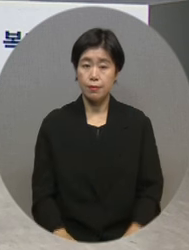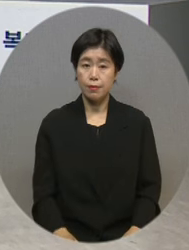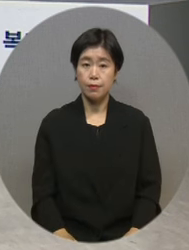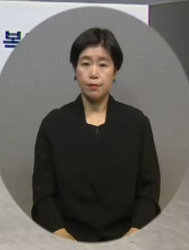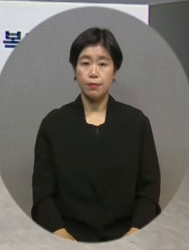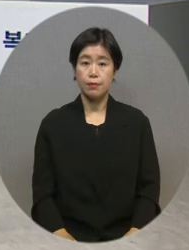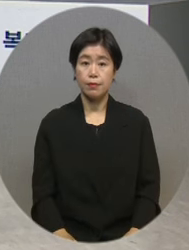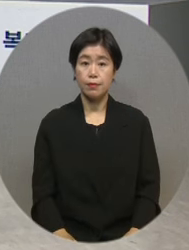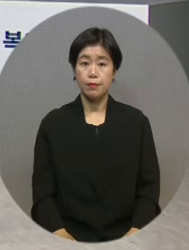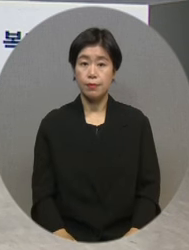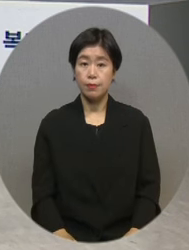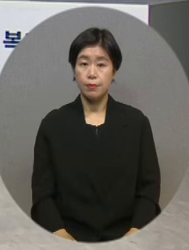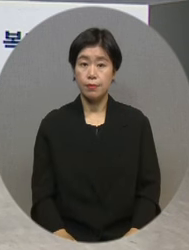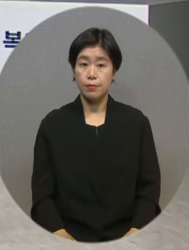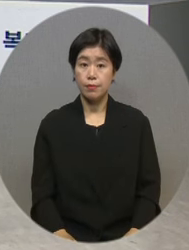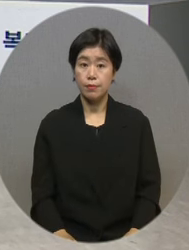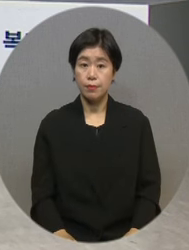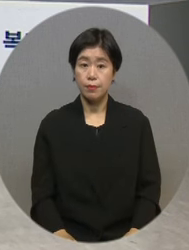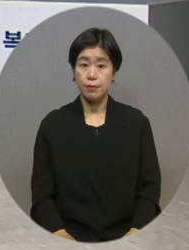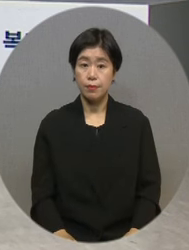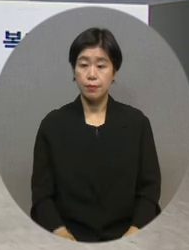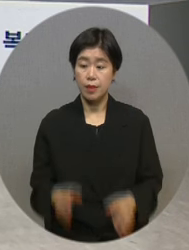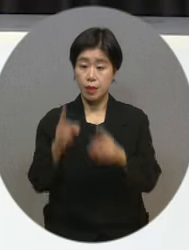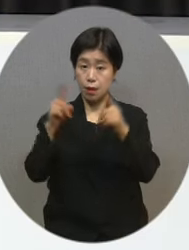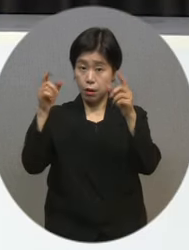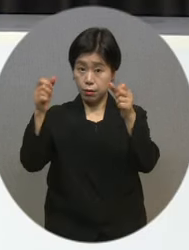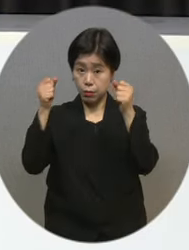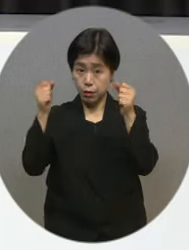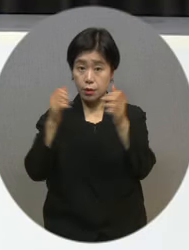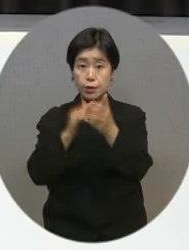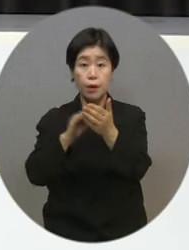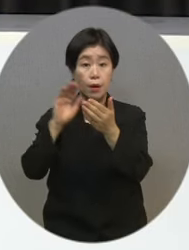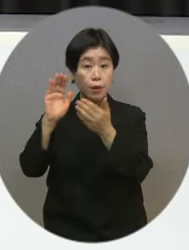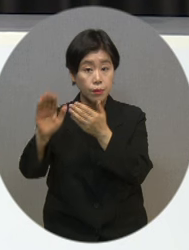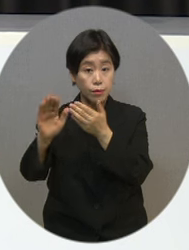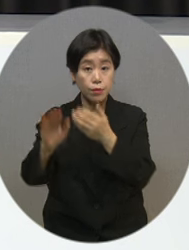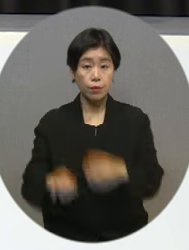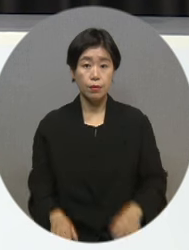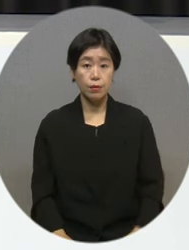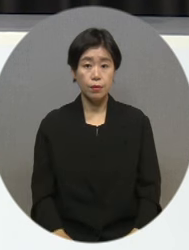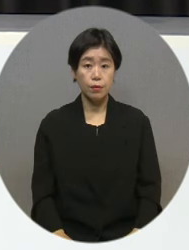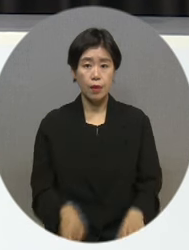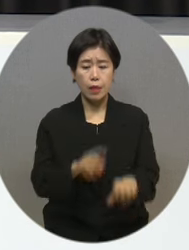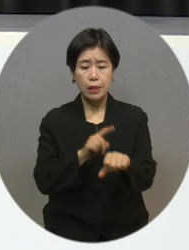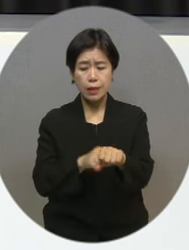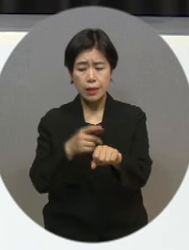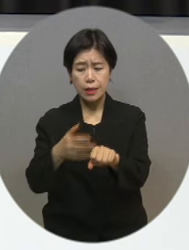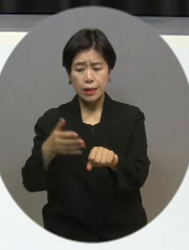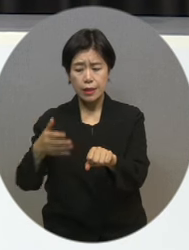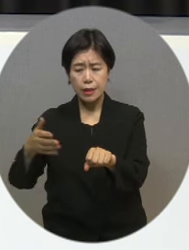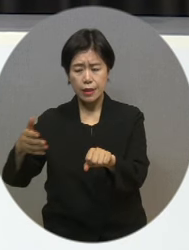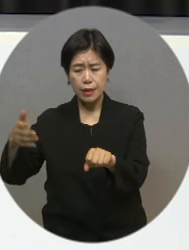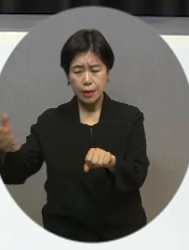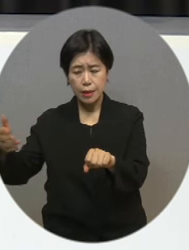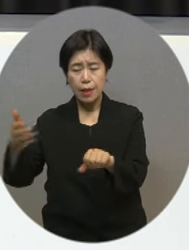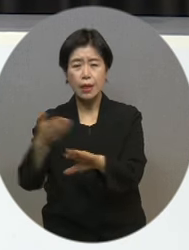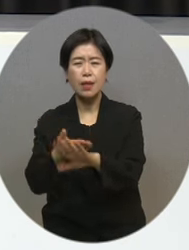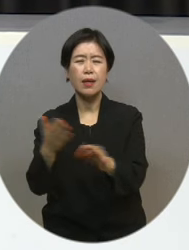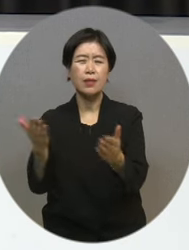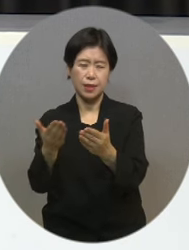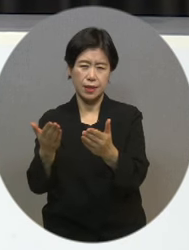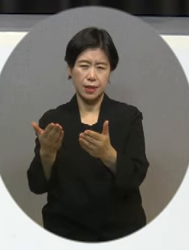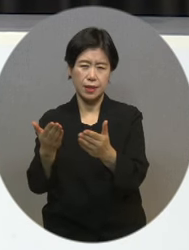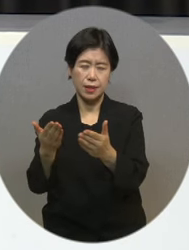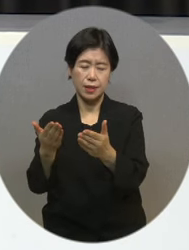졸업하고가 아니었고 네. 이제 대학 졸업하고 굉장히 좀 상당히 많은 시간 시간을 보내고, 다른 일을